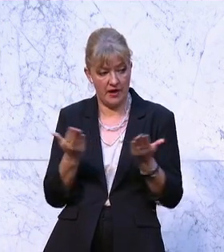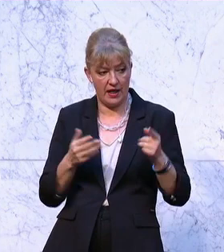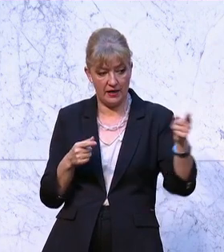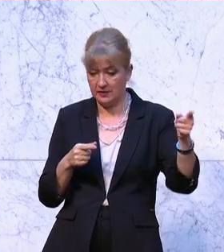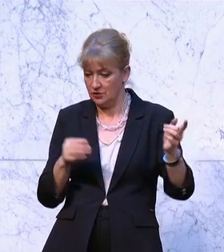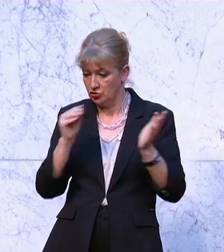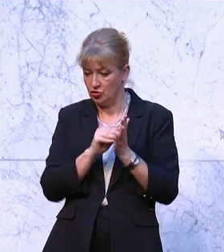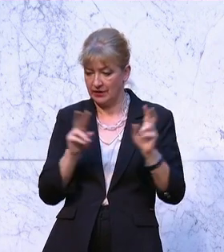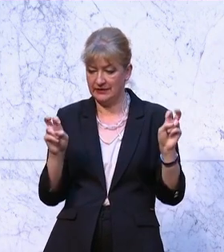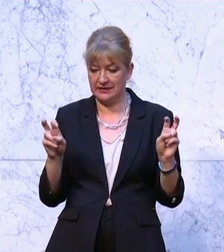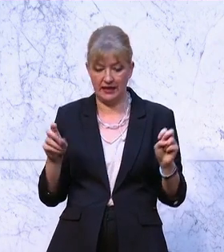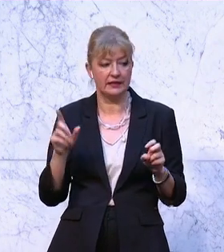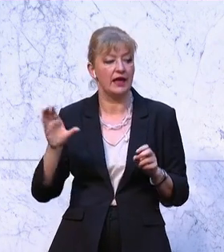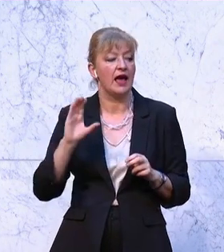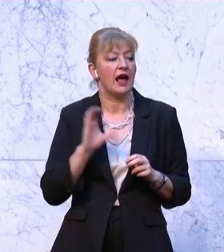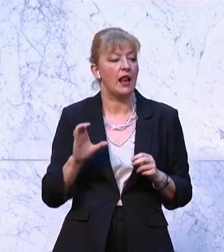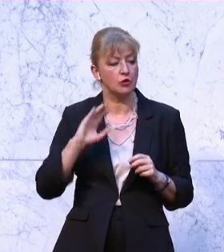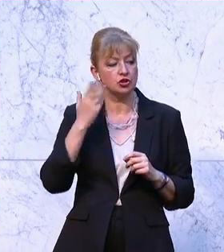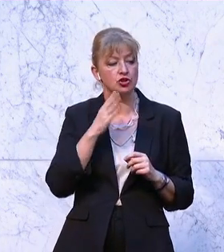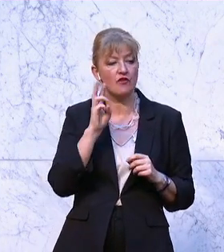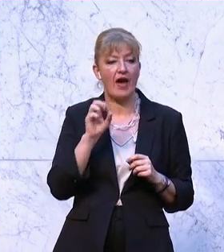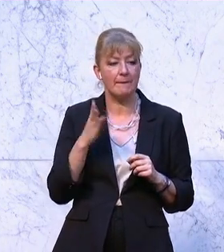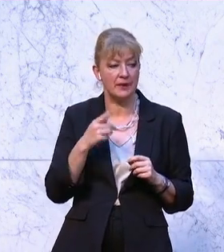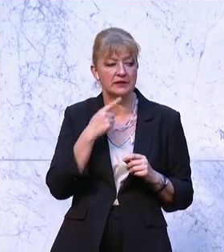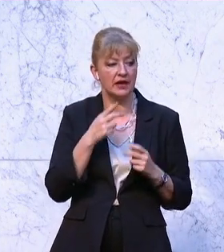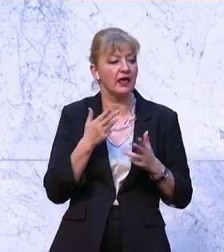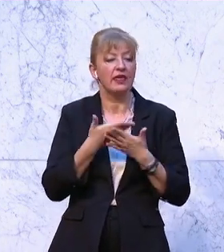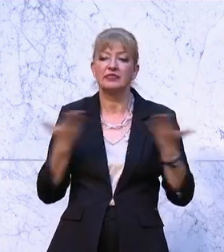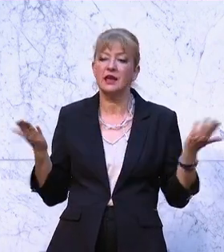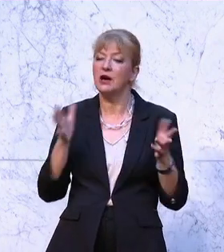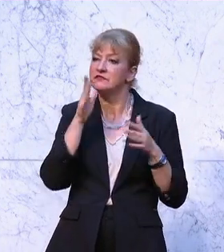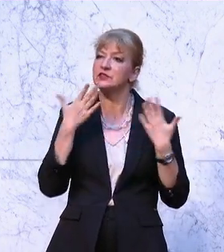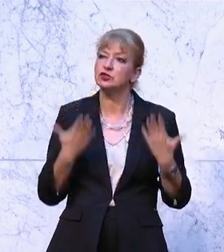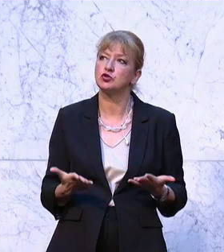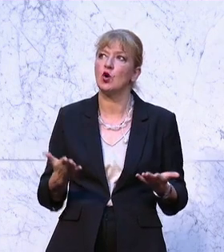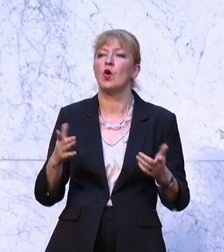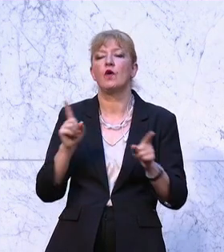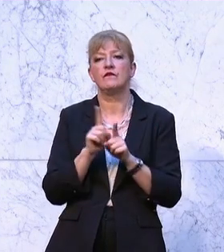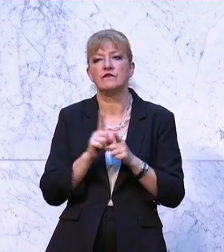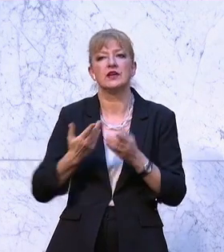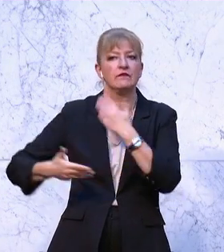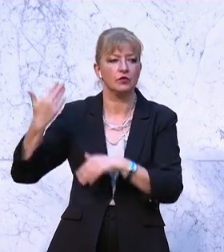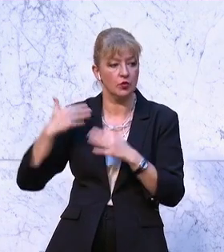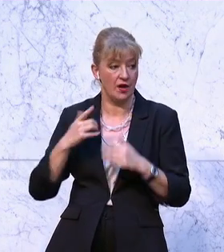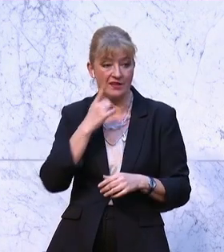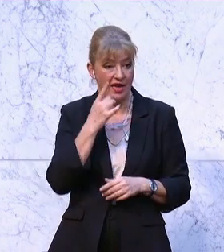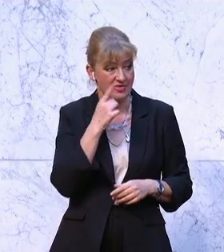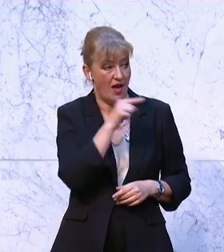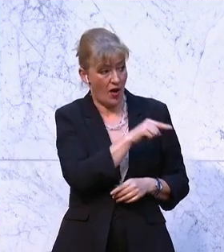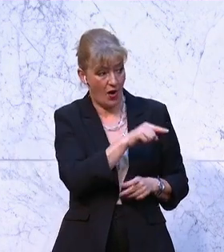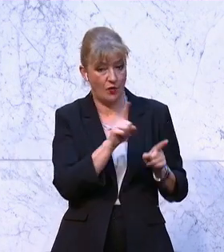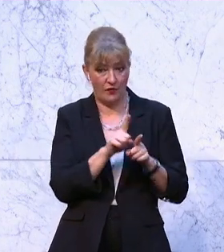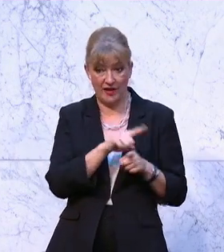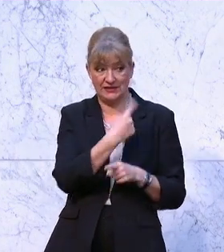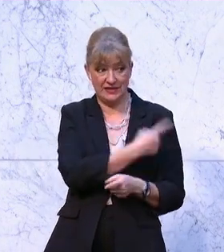diesem Zitat sagt Klaus Schwab, nichts wird jemals wieder so sein wie zuvor. Genau dasselbe, was